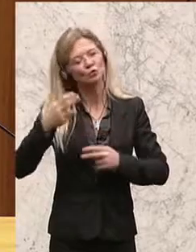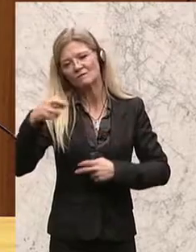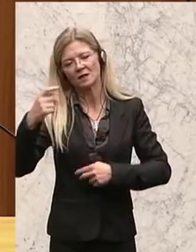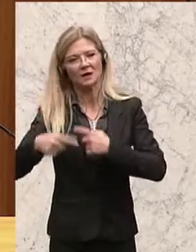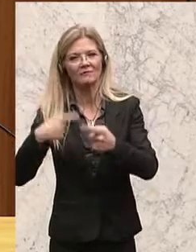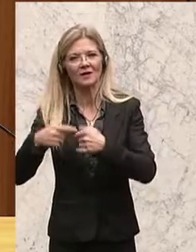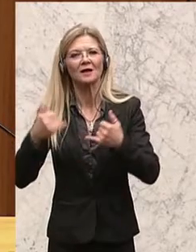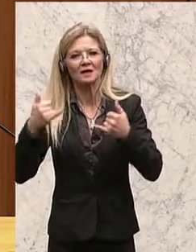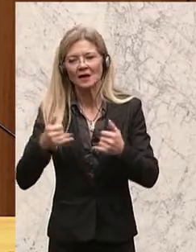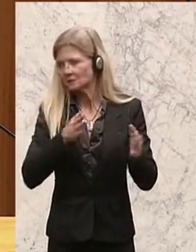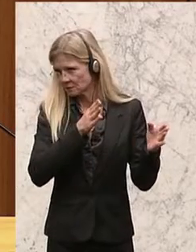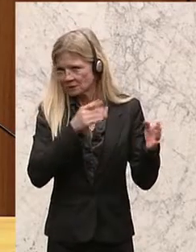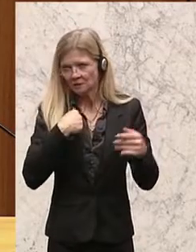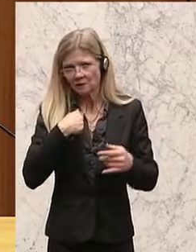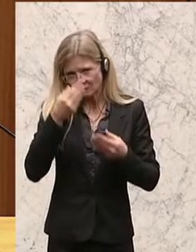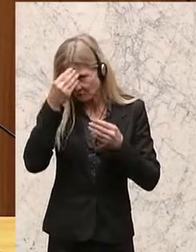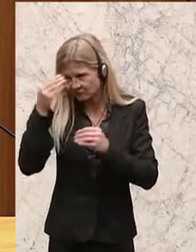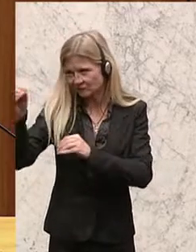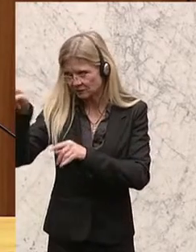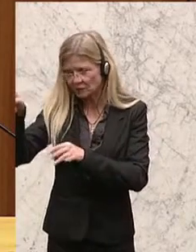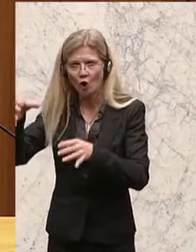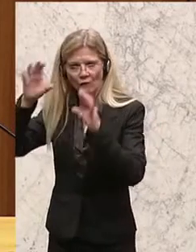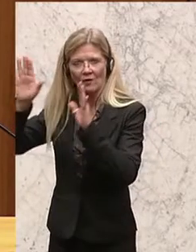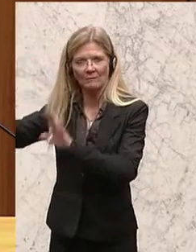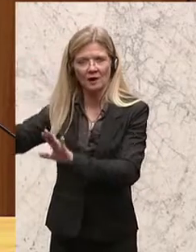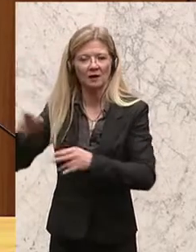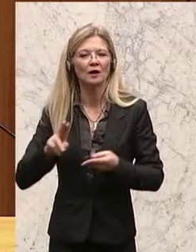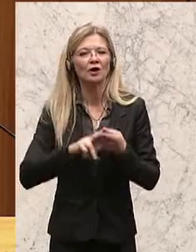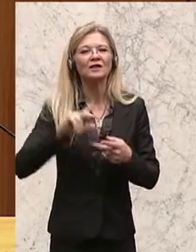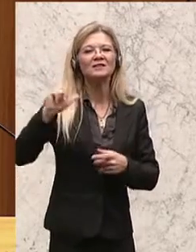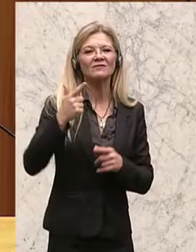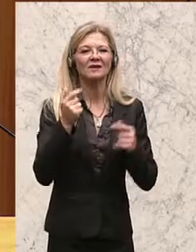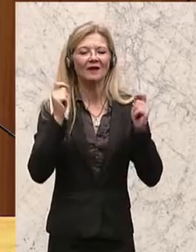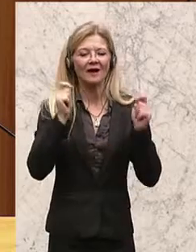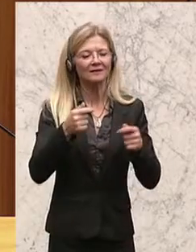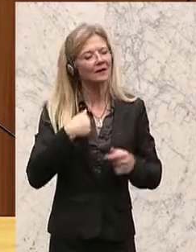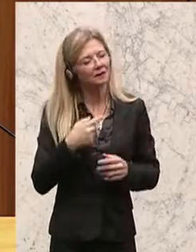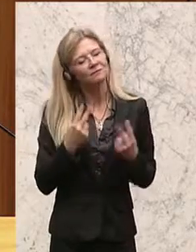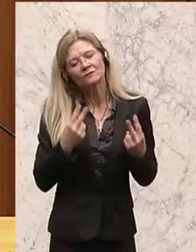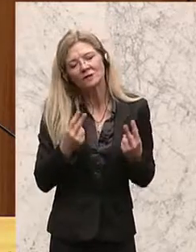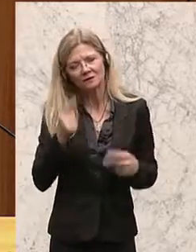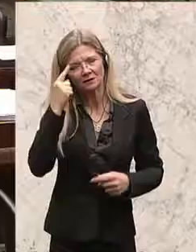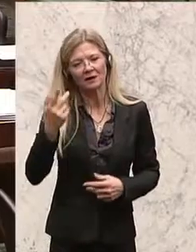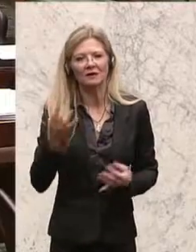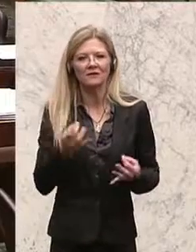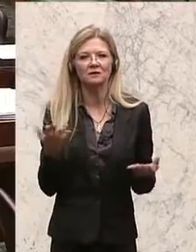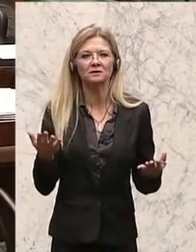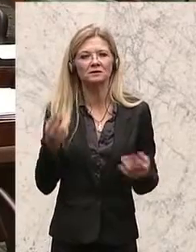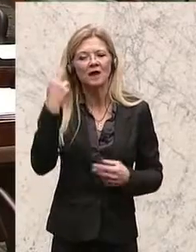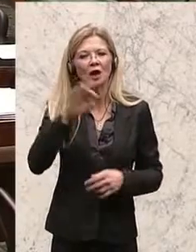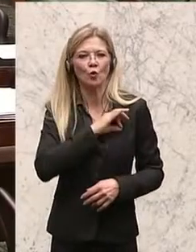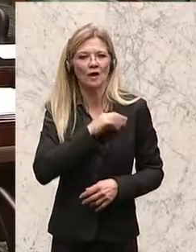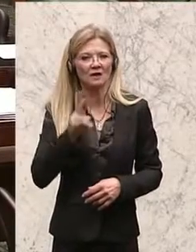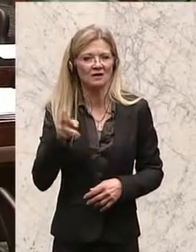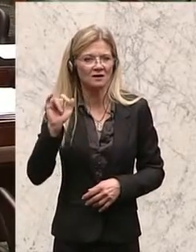in richtung der vp und ein zweiter antrag von kollegen kickl der mir auch noch sehr am herzen liegt ist ein antrag der also die